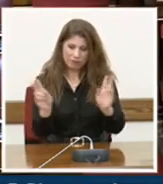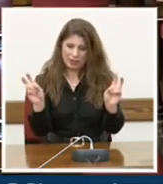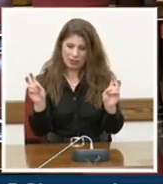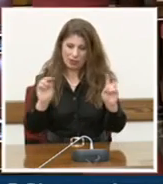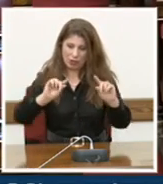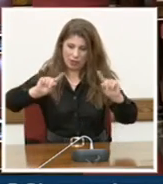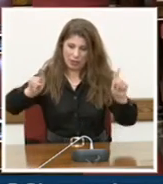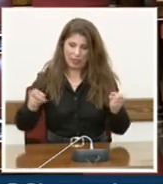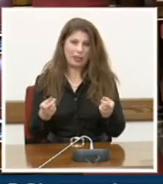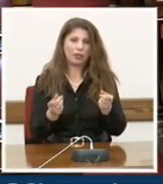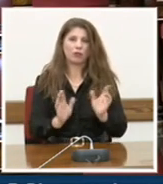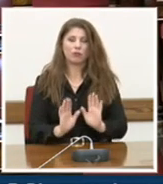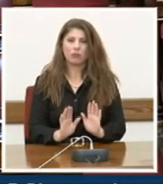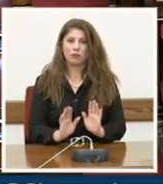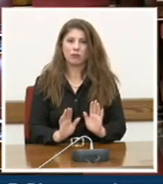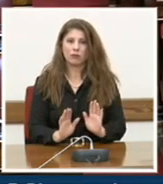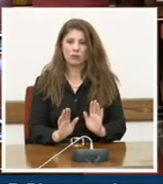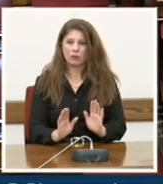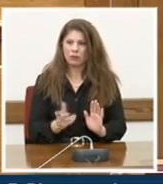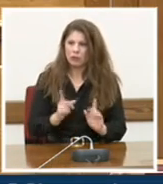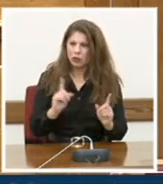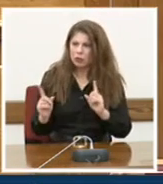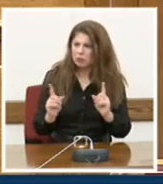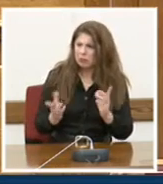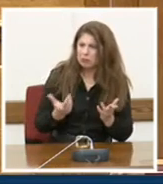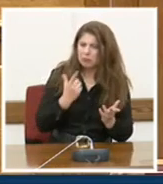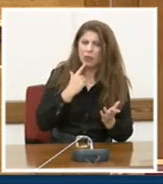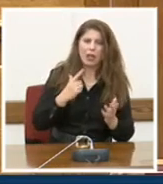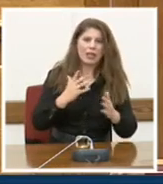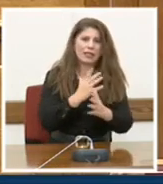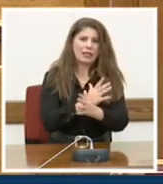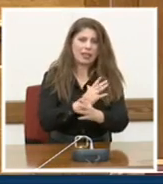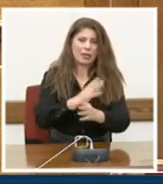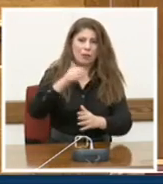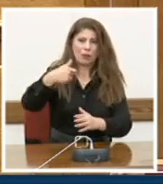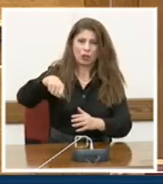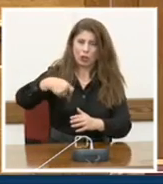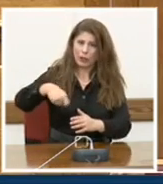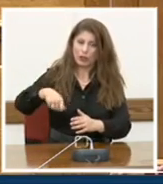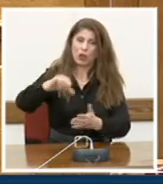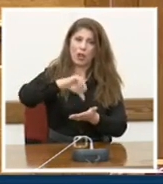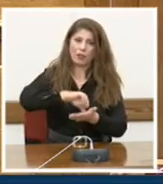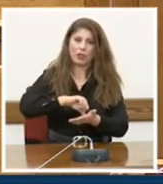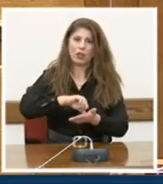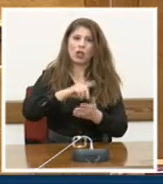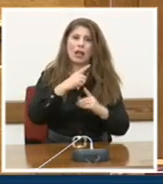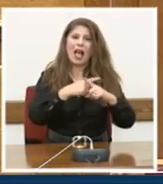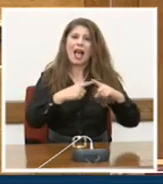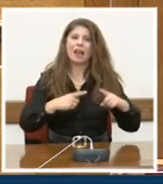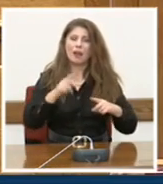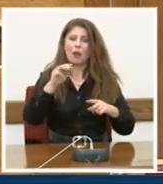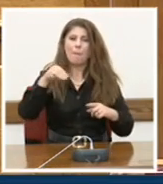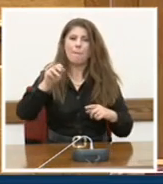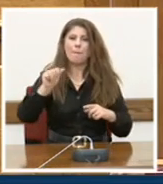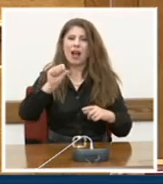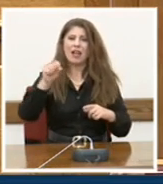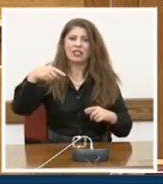Αντίστοιχα, και ο εισαγγελέας πρωτοδικών Αθηνών Χαράλαμπος Μαστοραντονάκης είπε περίπου το ίδιο,